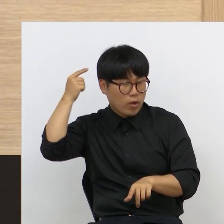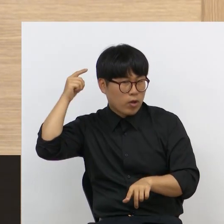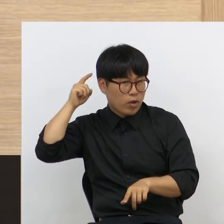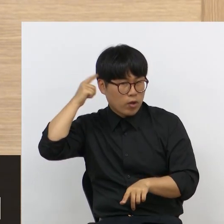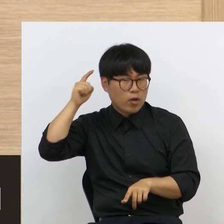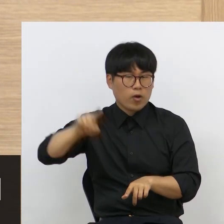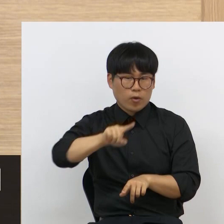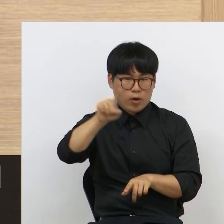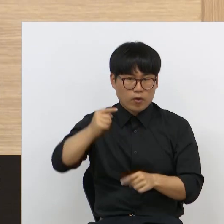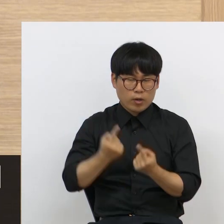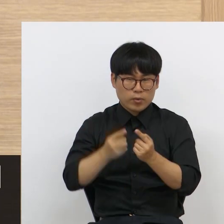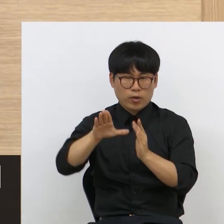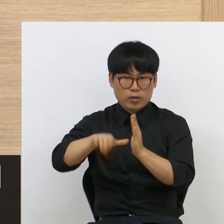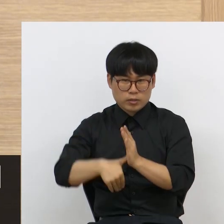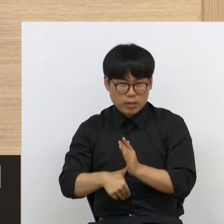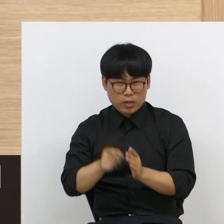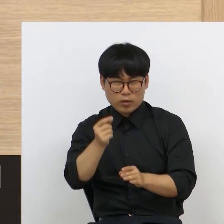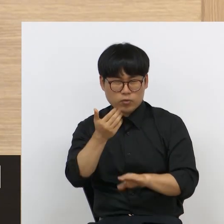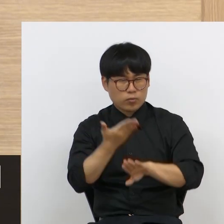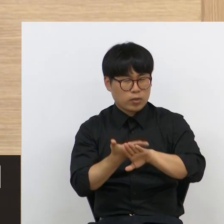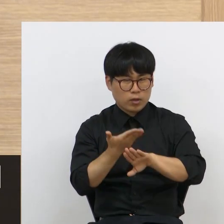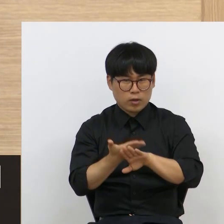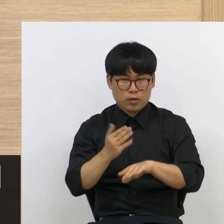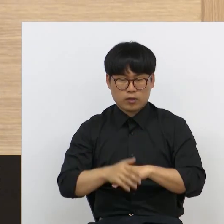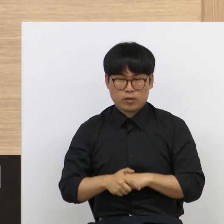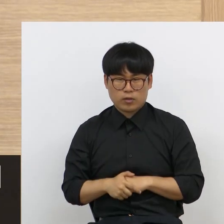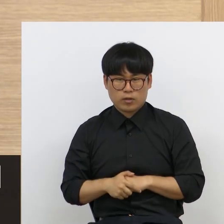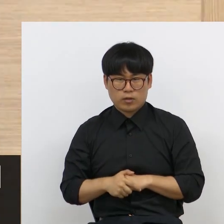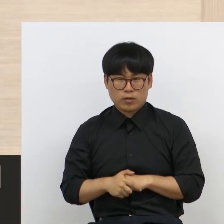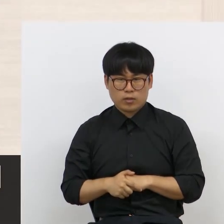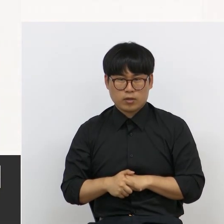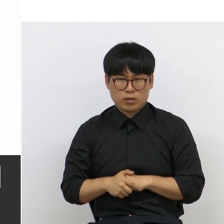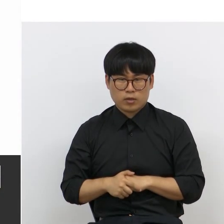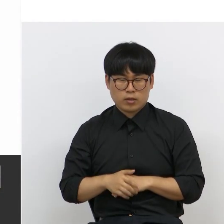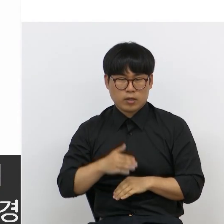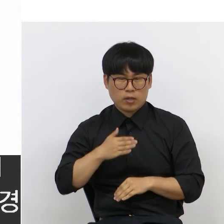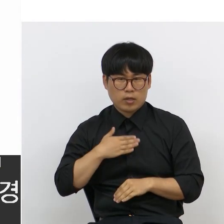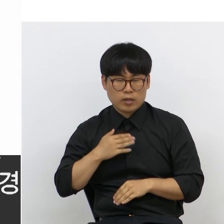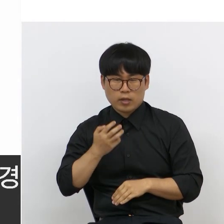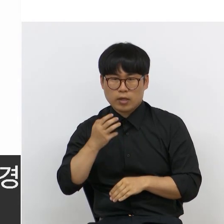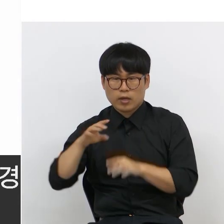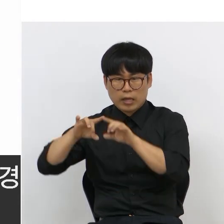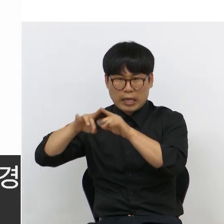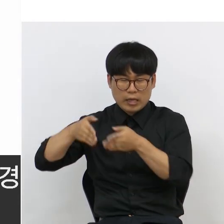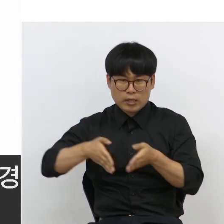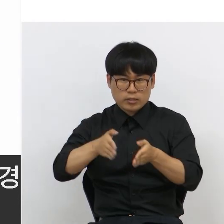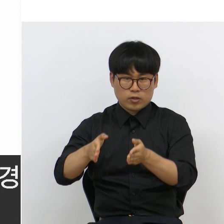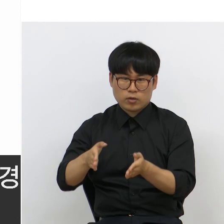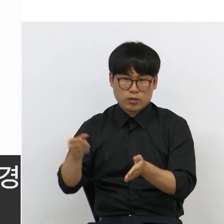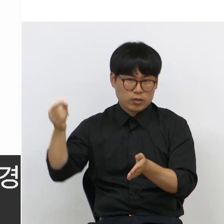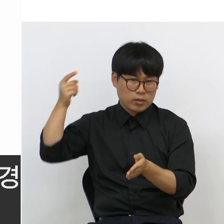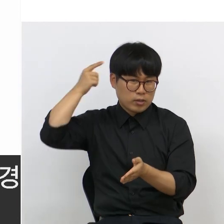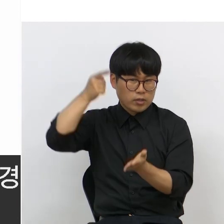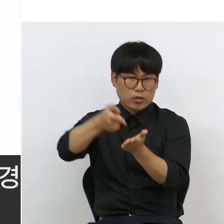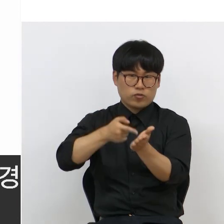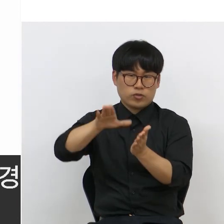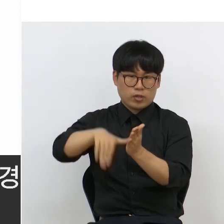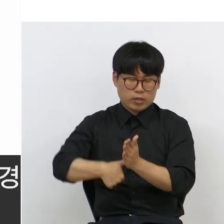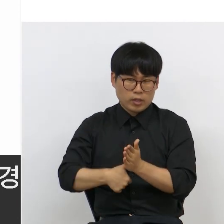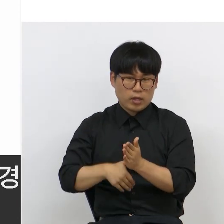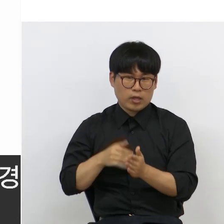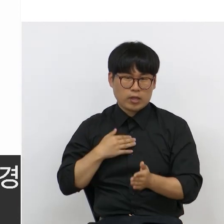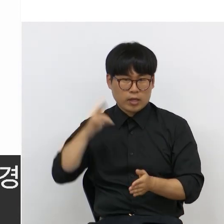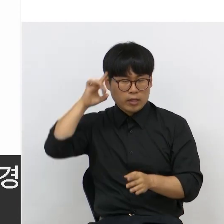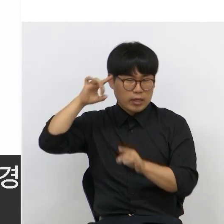이렇게 모양이 통짜로 되어 있고, 이런 경우에 다시 말해서 내가 전극을 심어줬을 때 그 전극에 아까 신경절을 자극해야